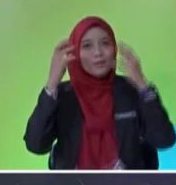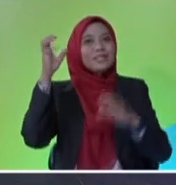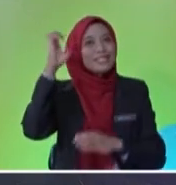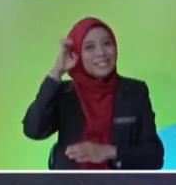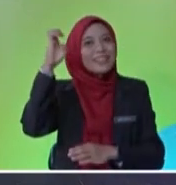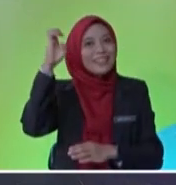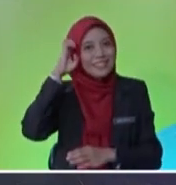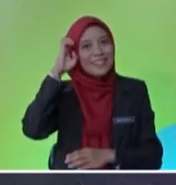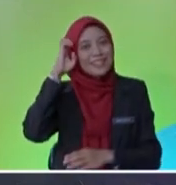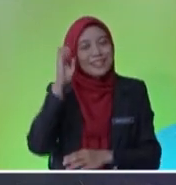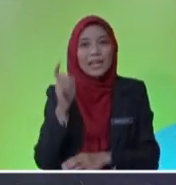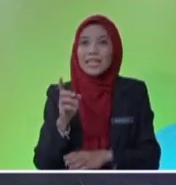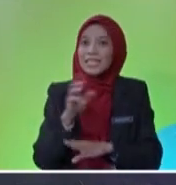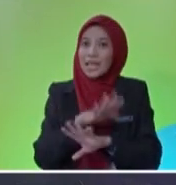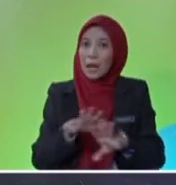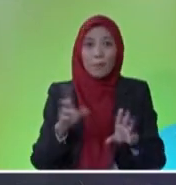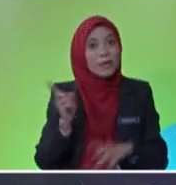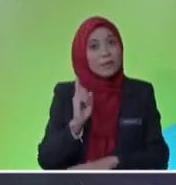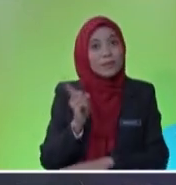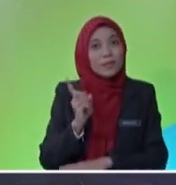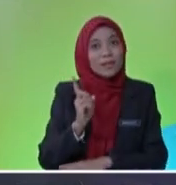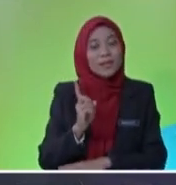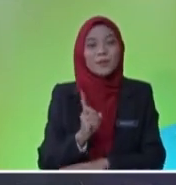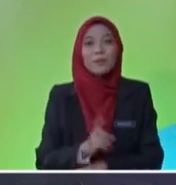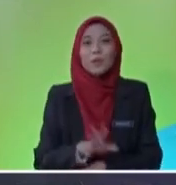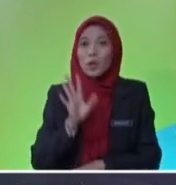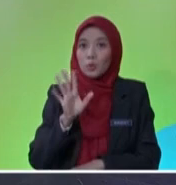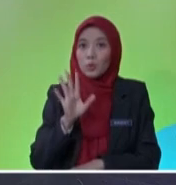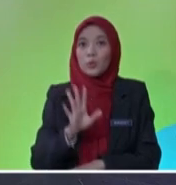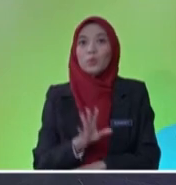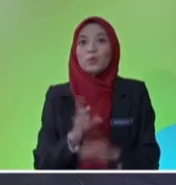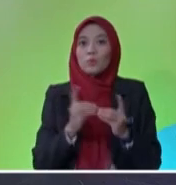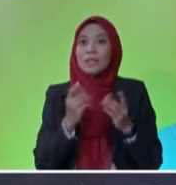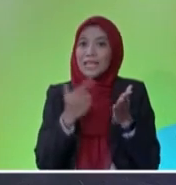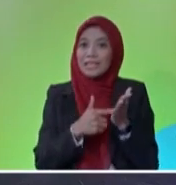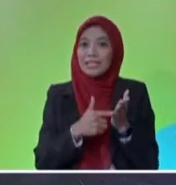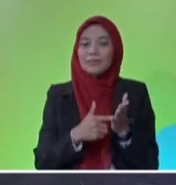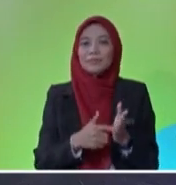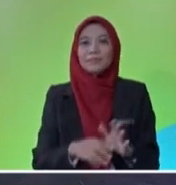rezeki kemampuannya terus ke setiap merata Selatan Hai dedek cibicki